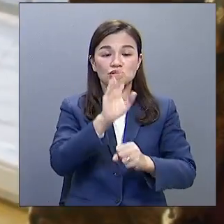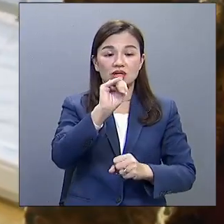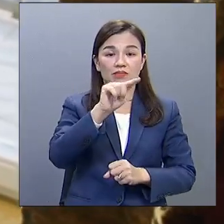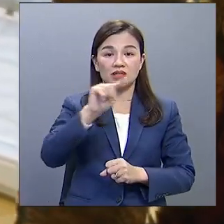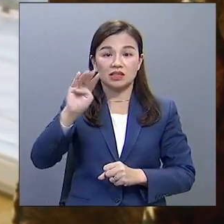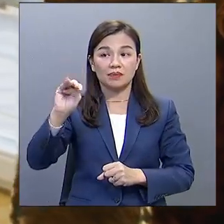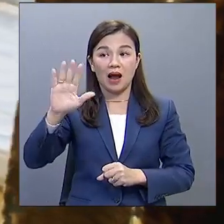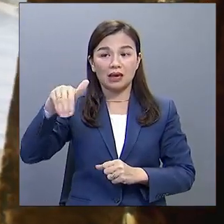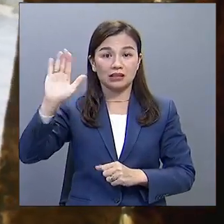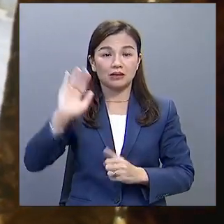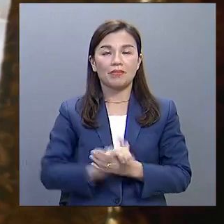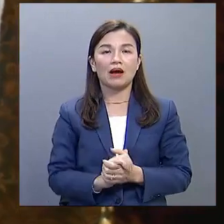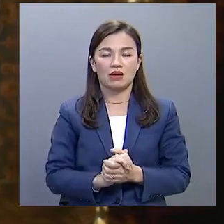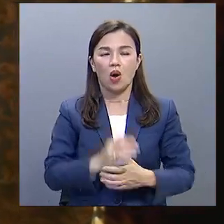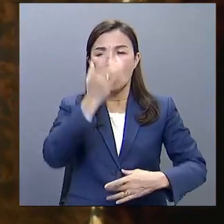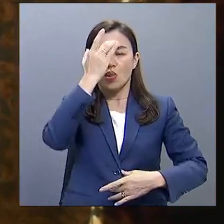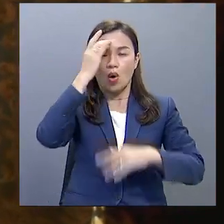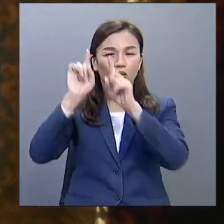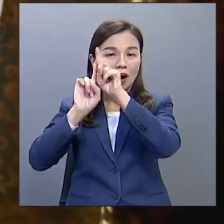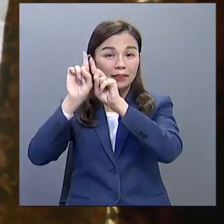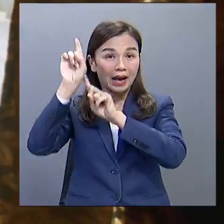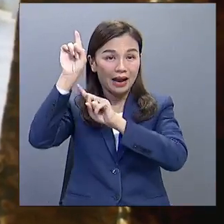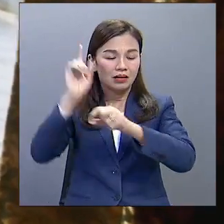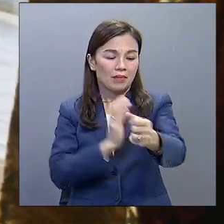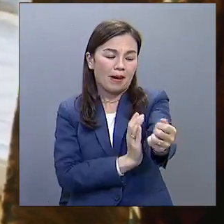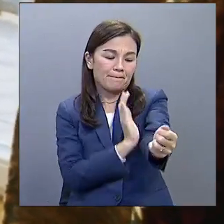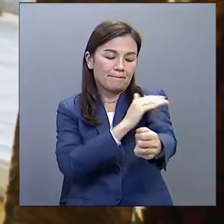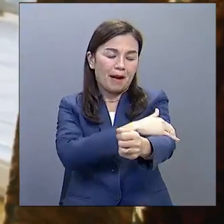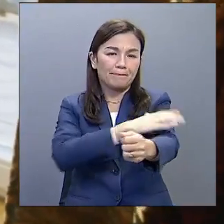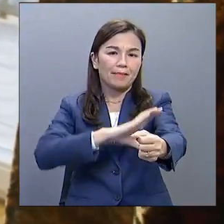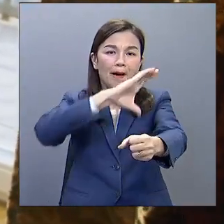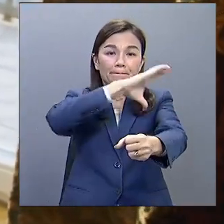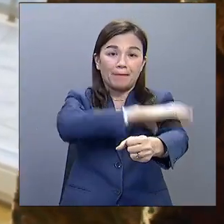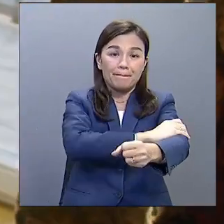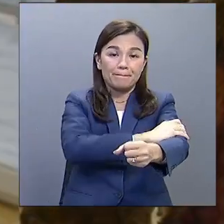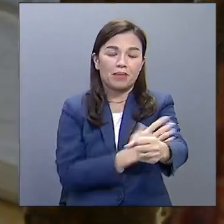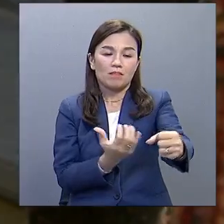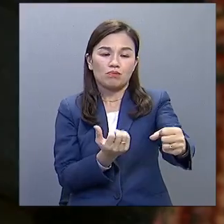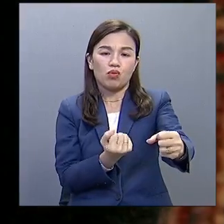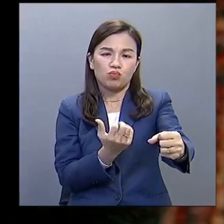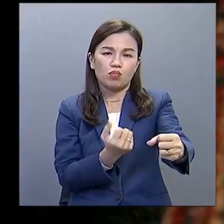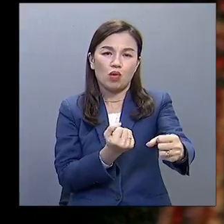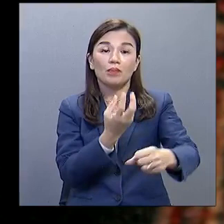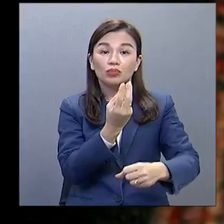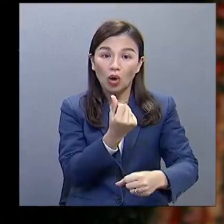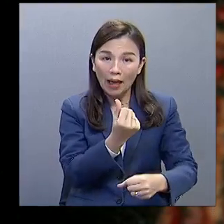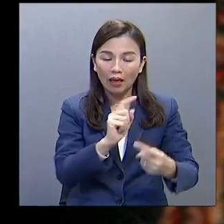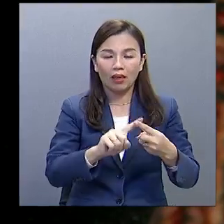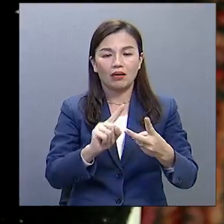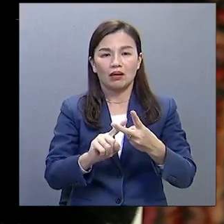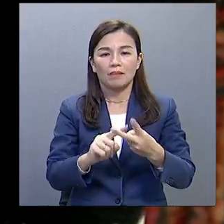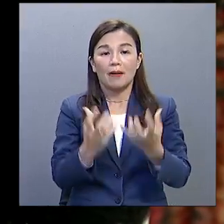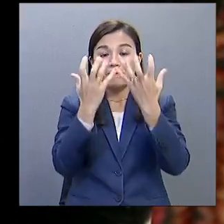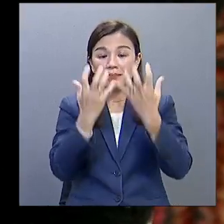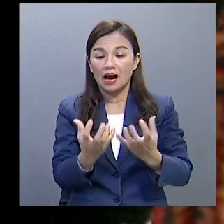คที่จะตามมาคือเรื่องความดันใช่ไหมคะอาจจะมีเครื่องวัดความดันที่บ้านเราอาจจะต้องลงทุนในเรื่องที่จำเป็นกับชีวิต2ก็คือเช็คเรื่องน้ำหนักนะคะแต่ว่าน้ำห